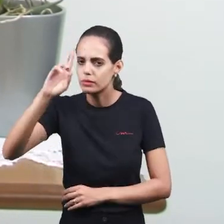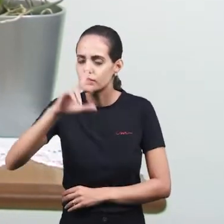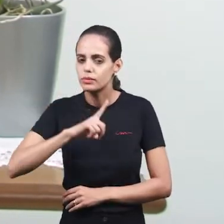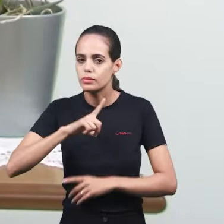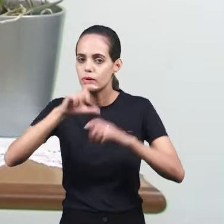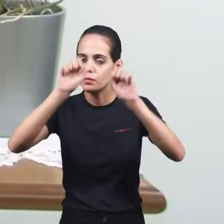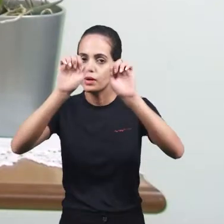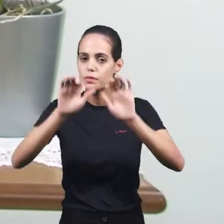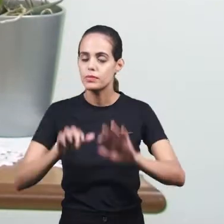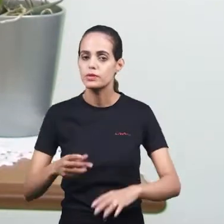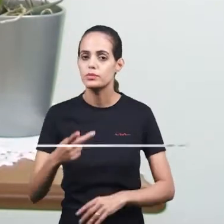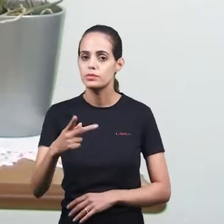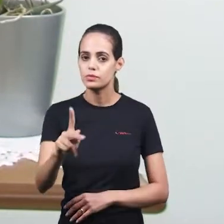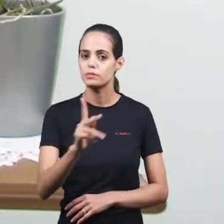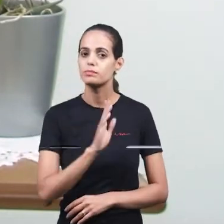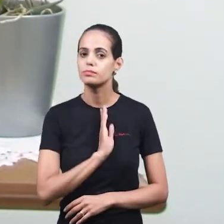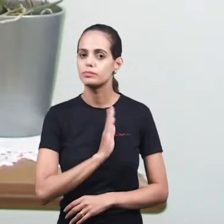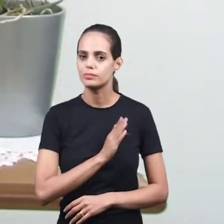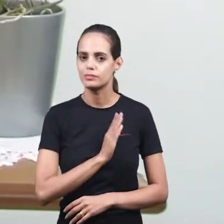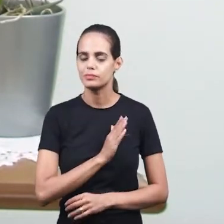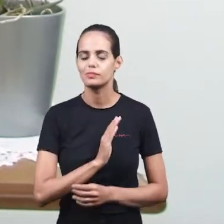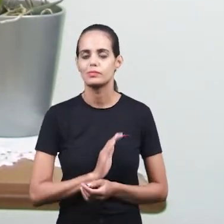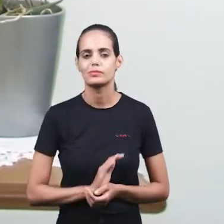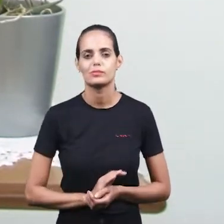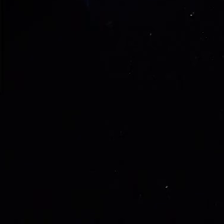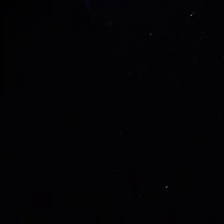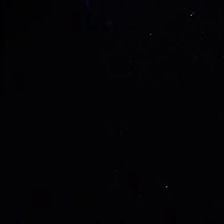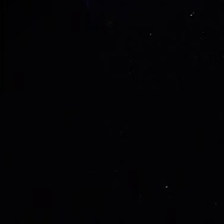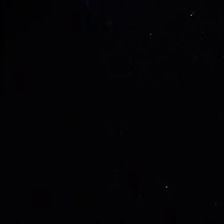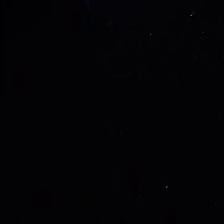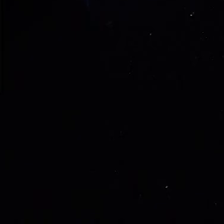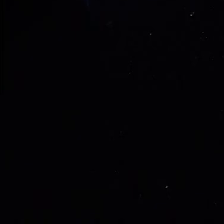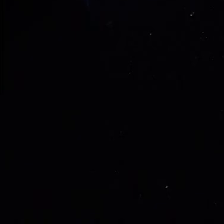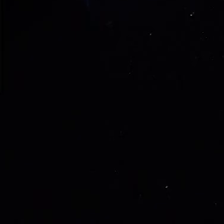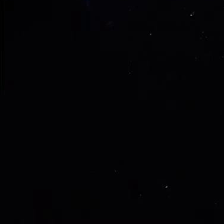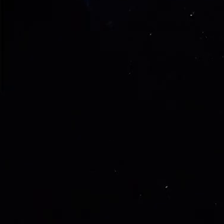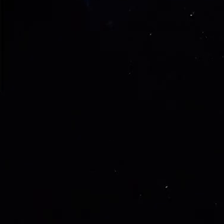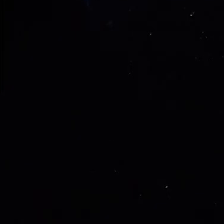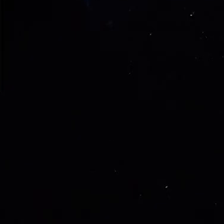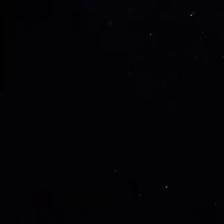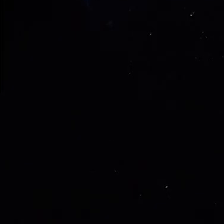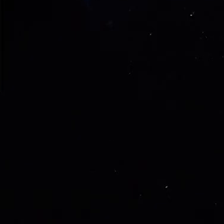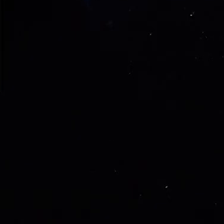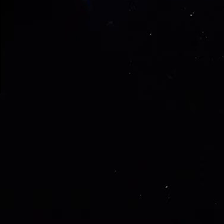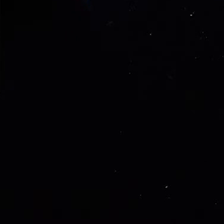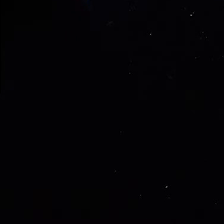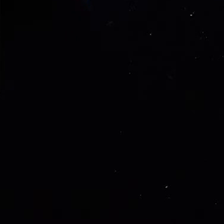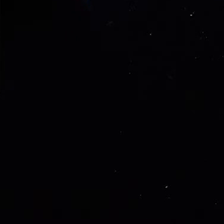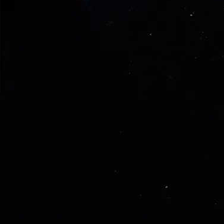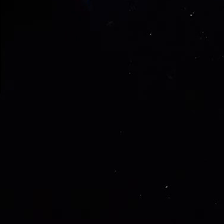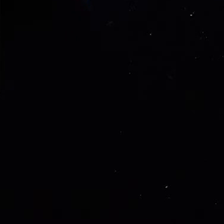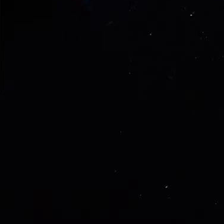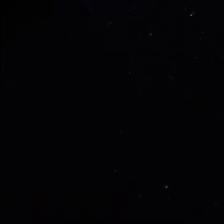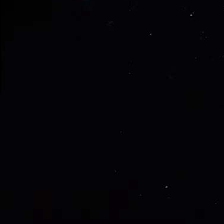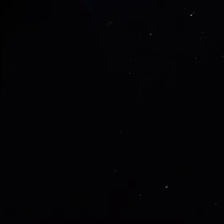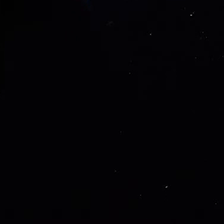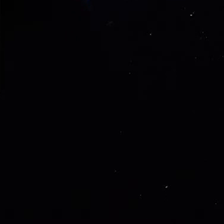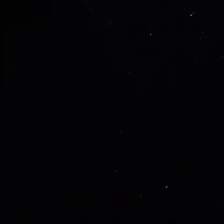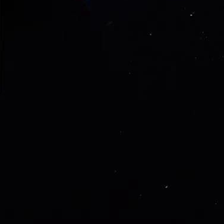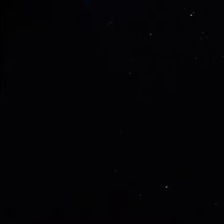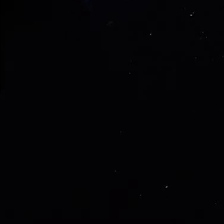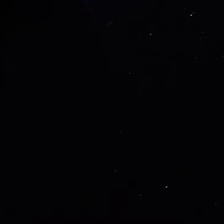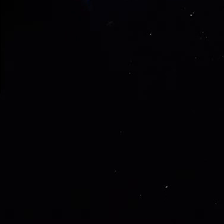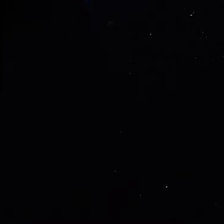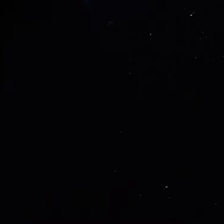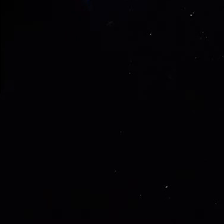хотите сидя, молиться Господу, взывайте к Богу, молите за вашу семью. Господь имеет благословение для